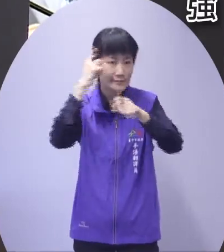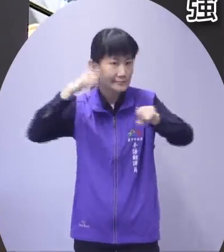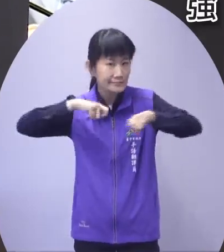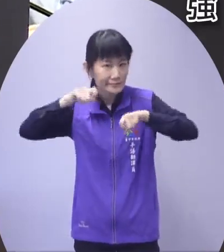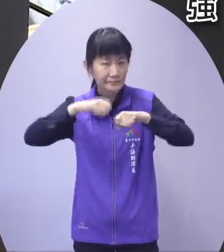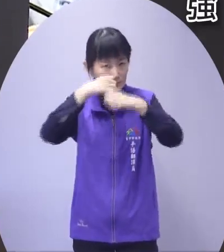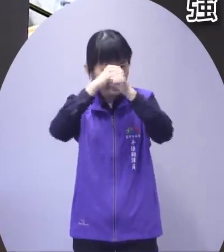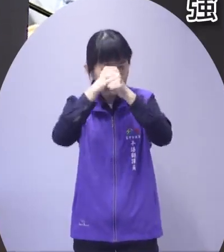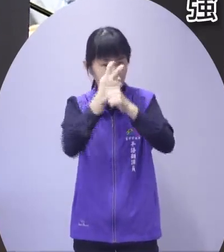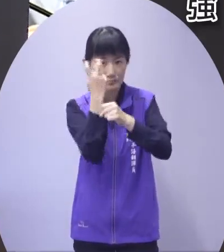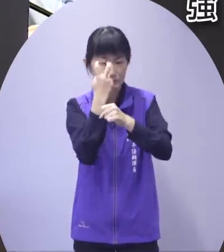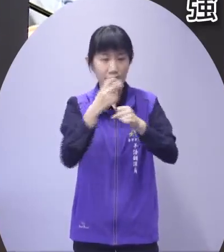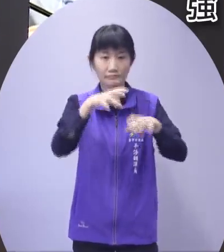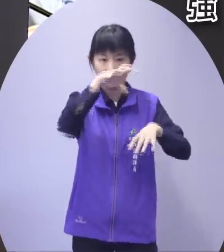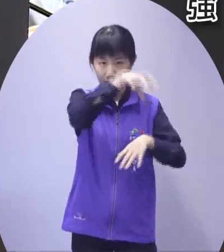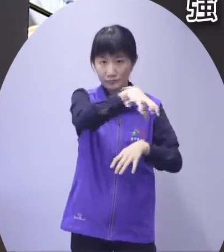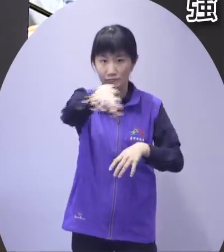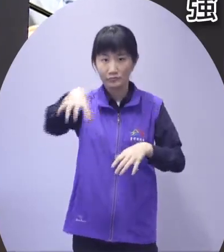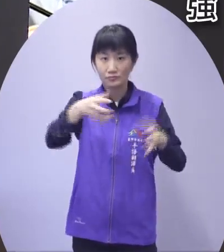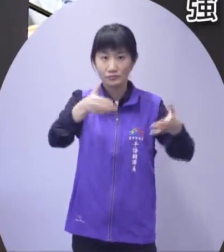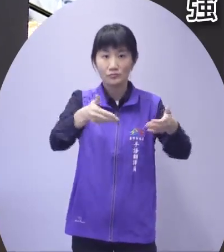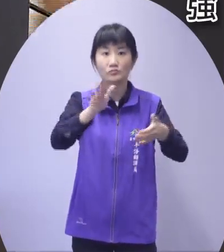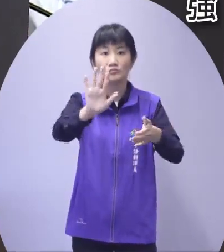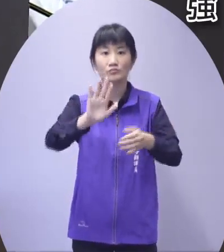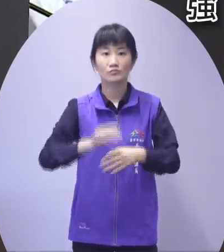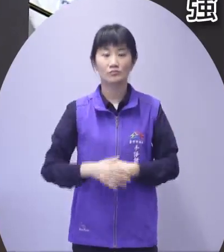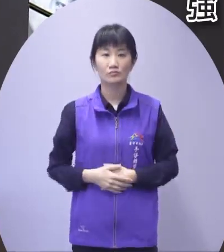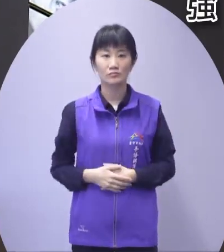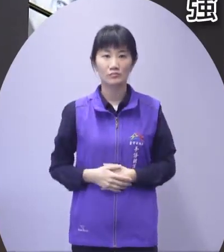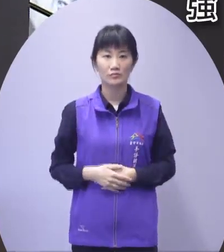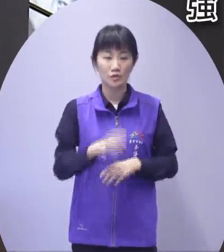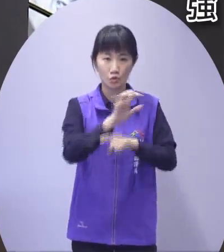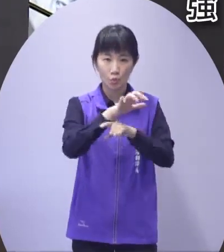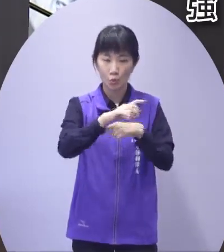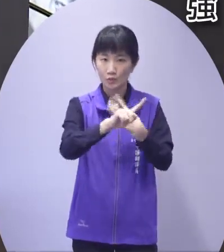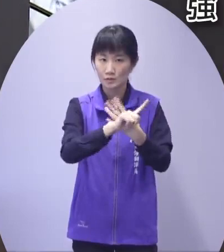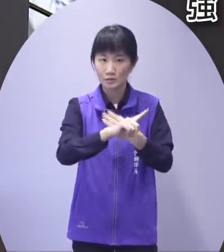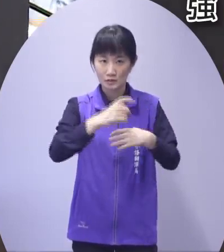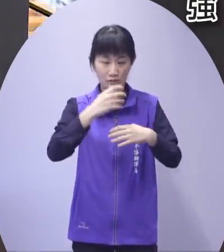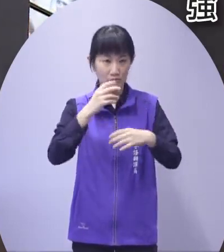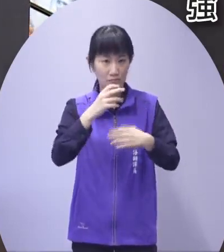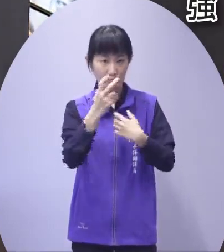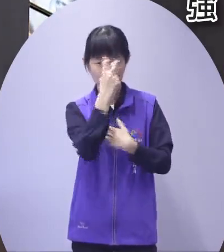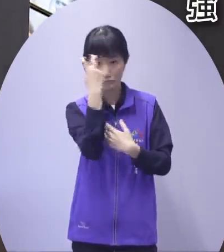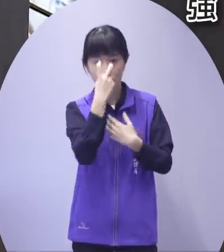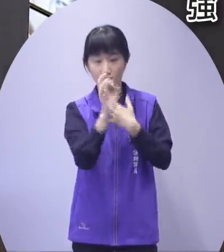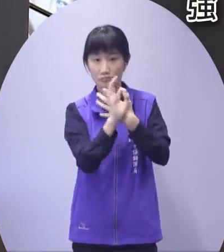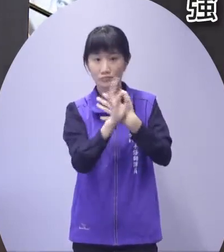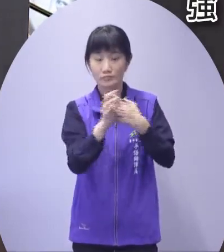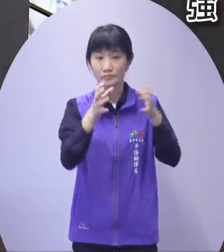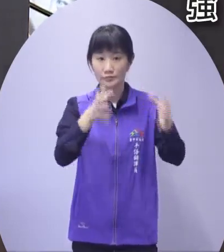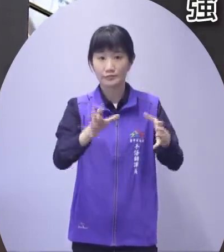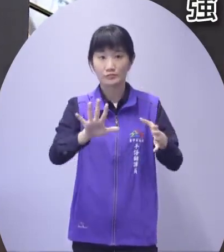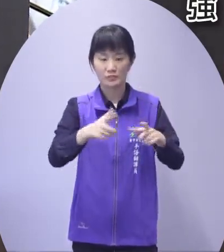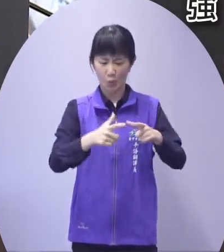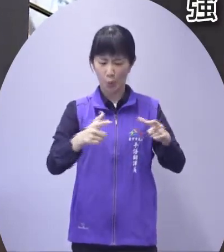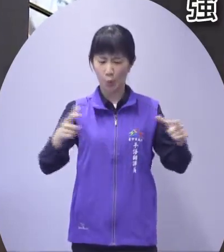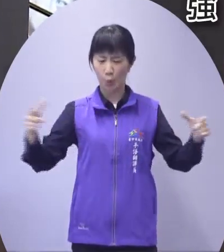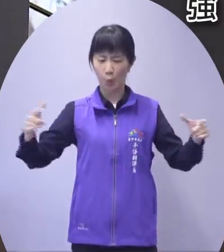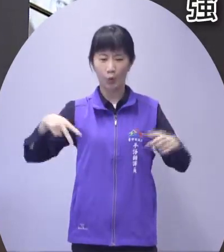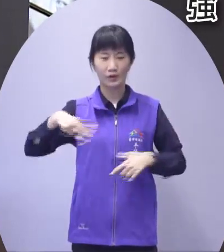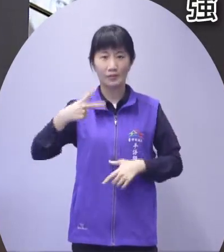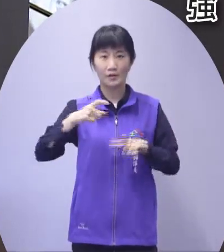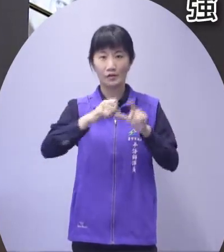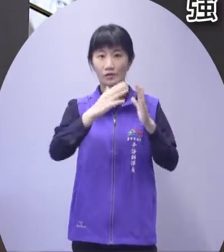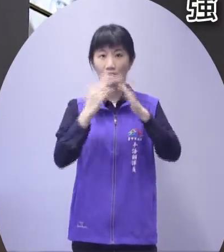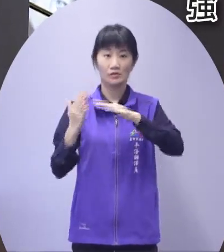的一个农业试验场所。那这个面积原来是广达200公顷，